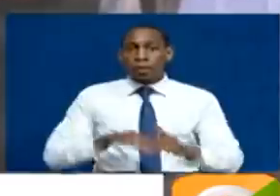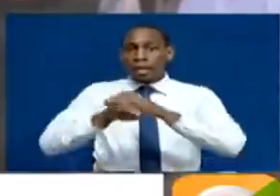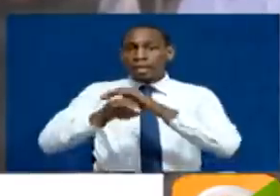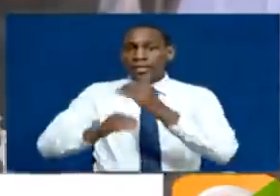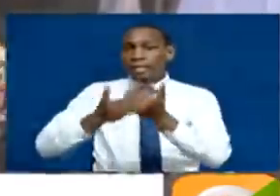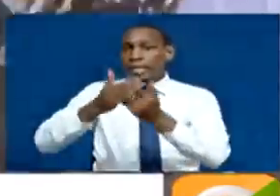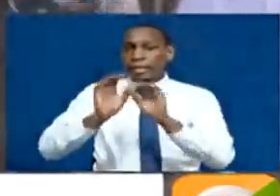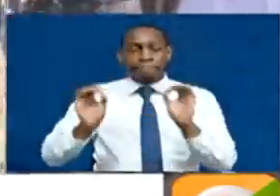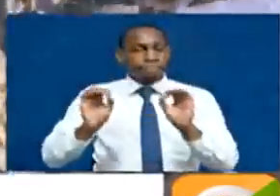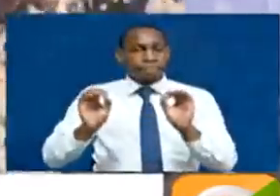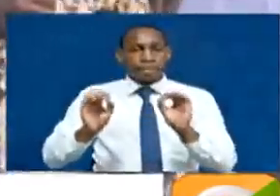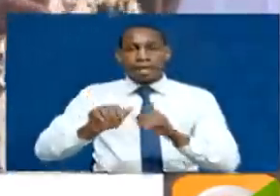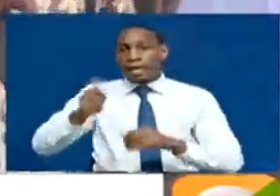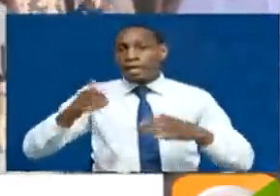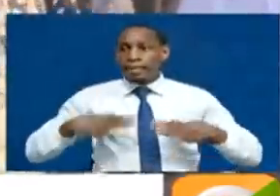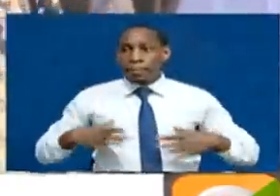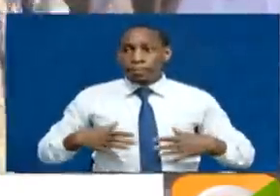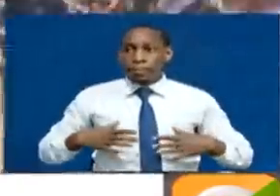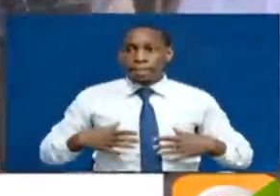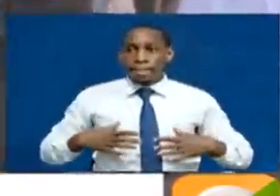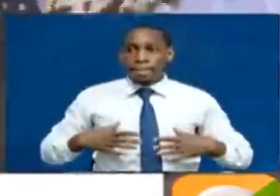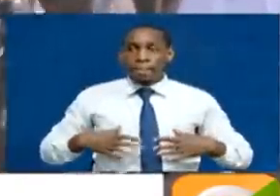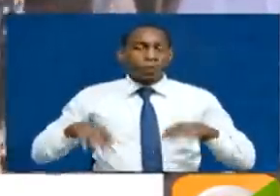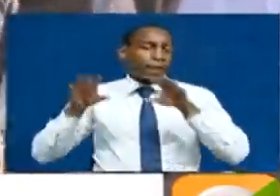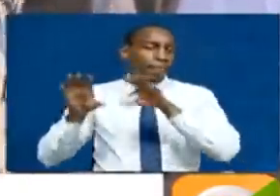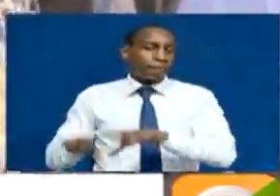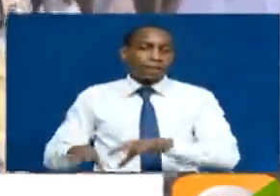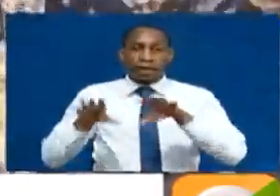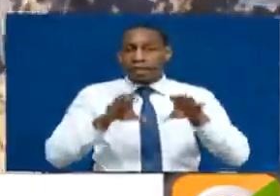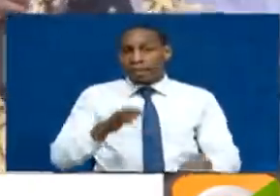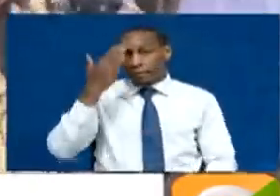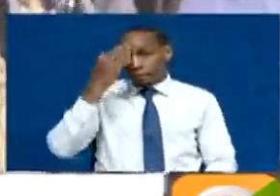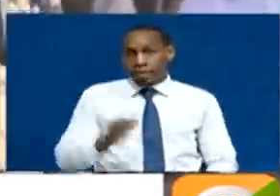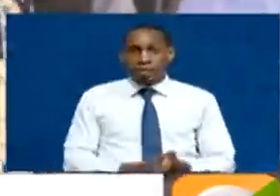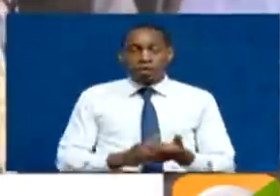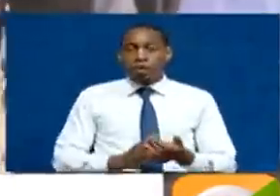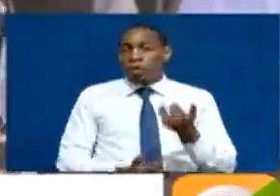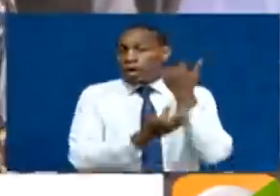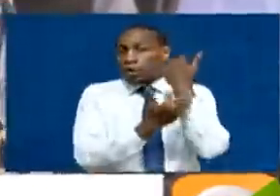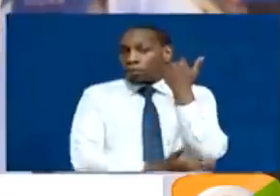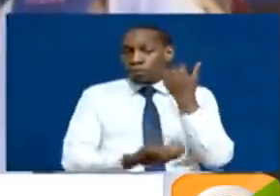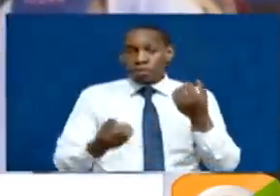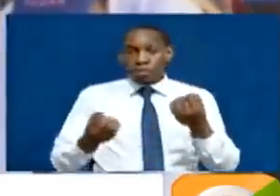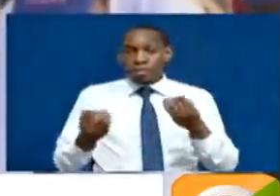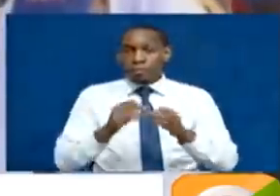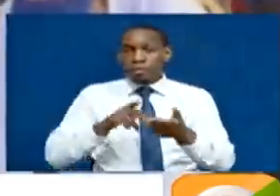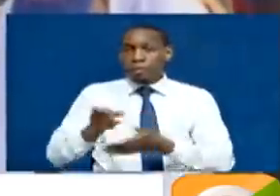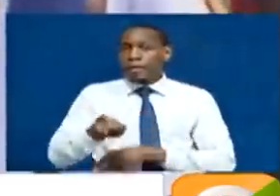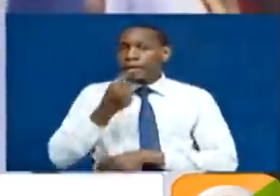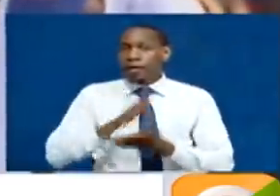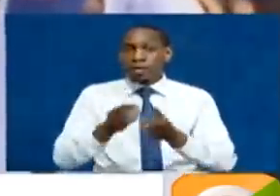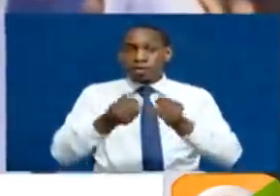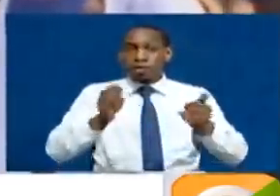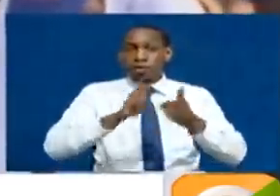matibabu. Wengine wanaumia kwa sababu hawana pesa ya kununua dawa. Suluhisho